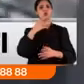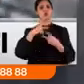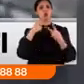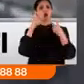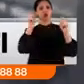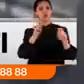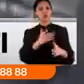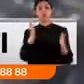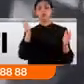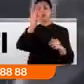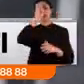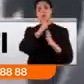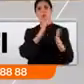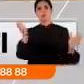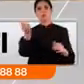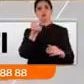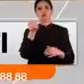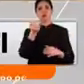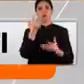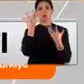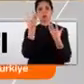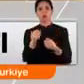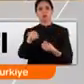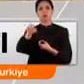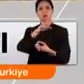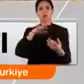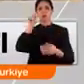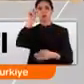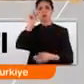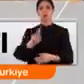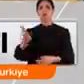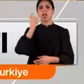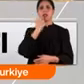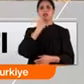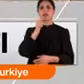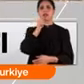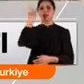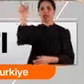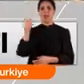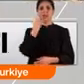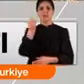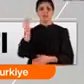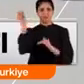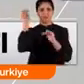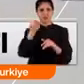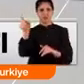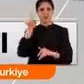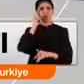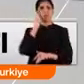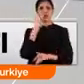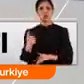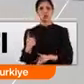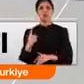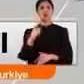İstanbul Büyükçekmece'de yaşandı garip olay. 17 yaşındaki Ensar Halife işte bu rezidansa misafirliğe gelmişti. İddiaya göre